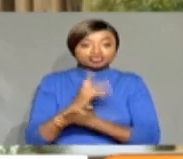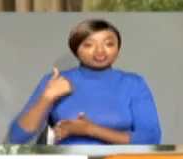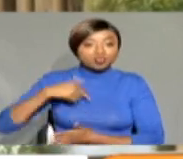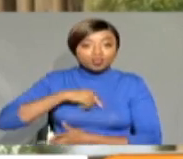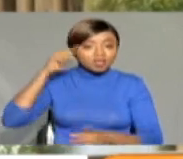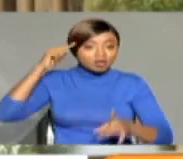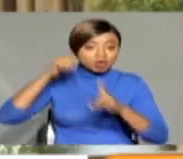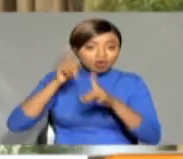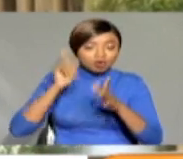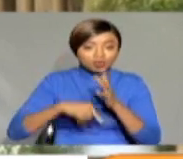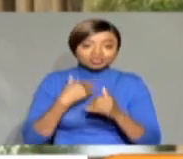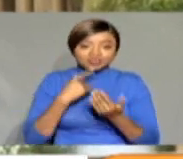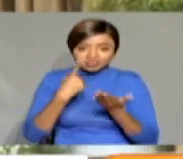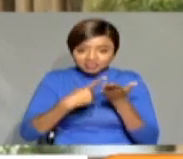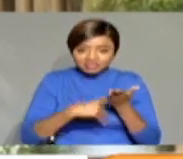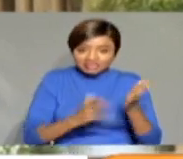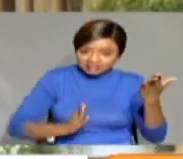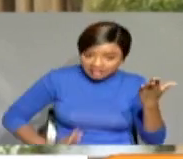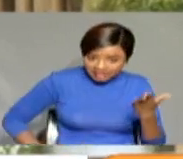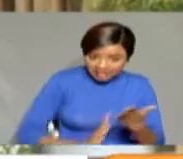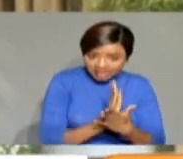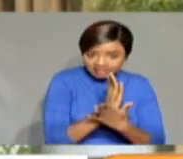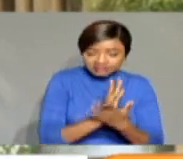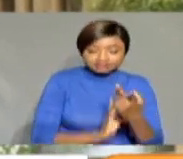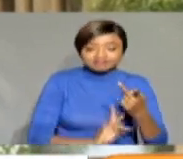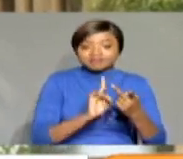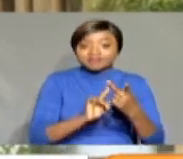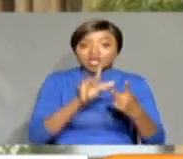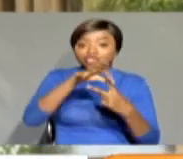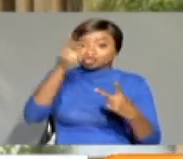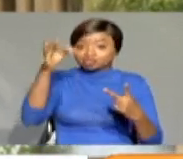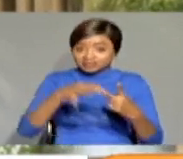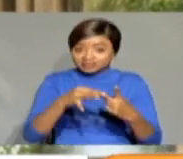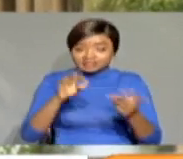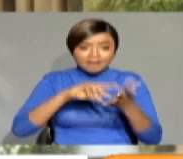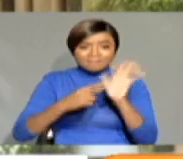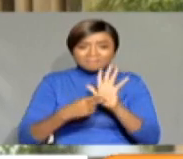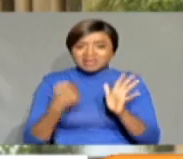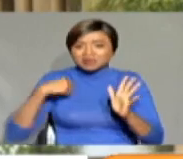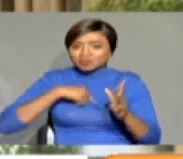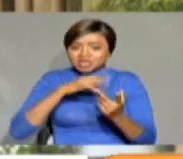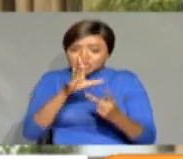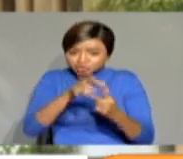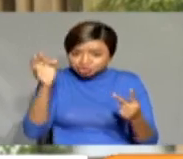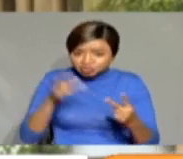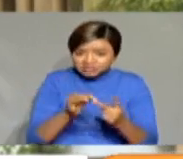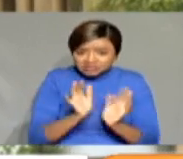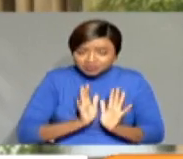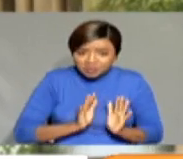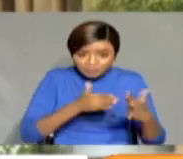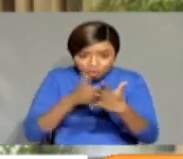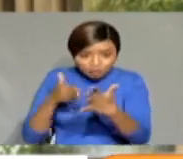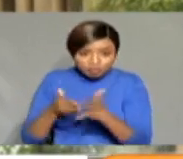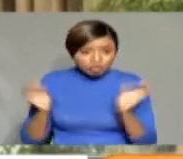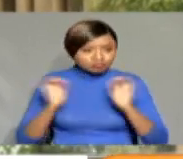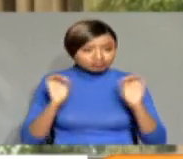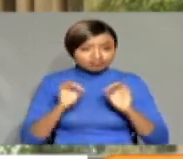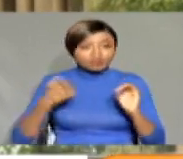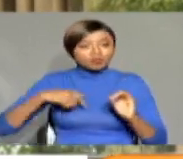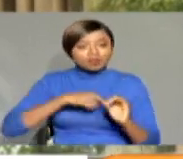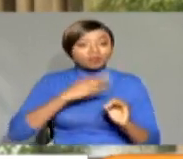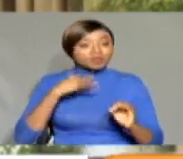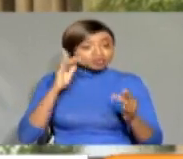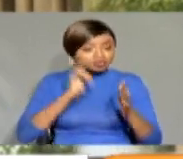and about rights and choices. It's not about restricting choices, it's not about restricting rights. It's about making sure